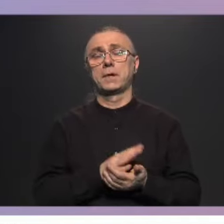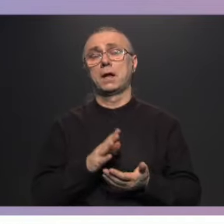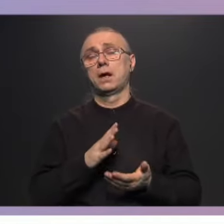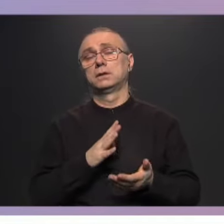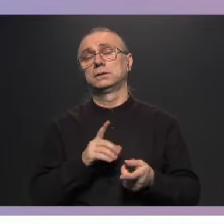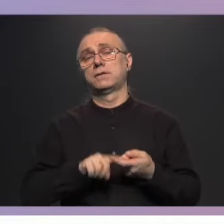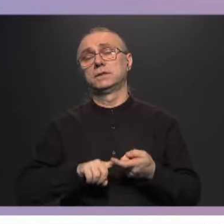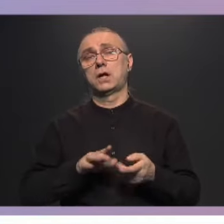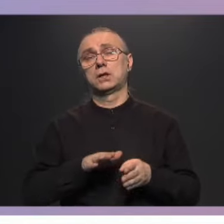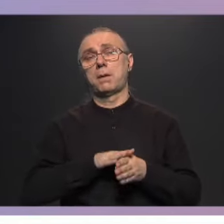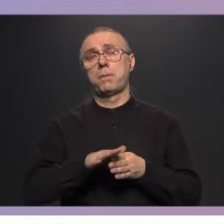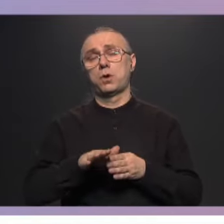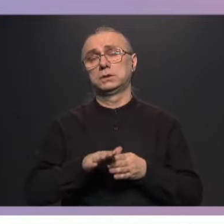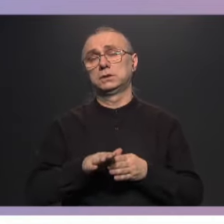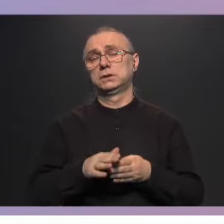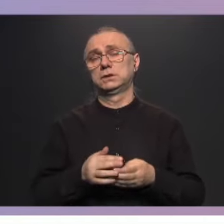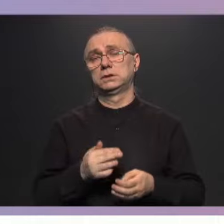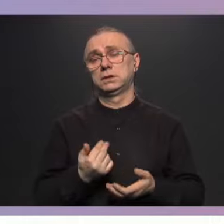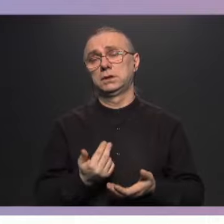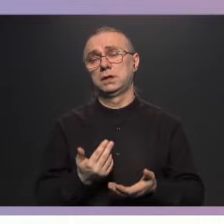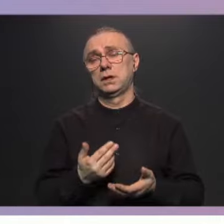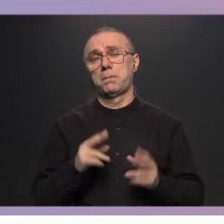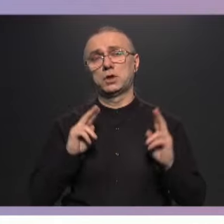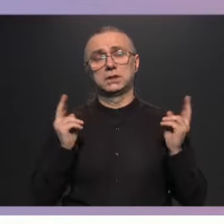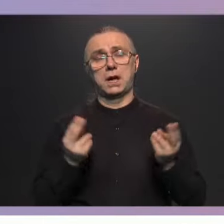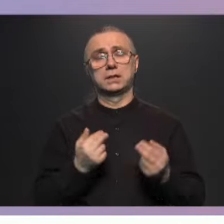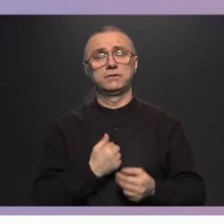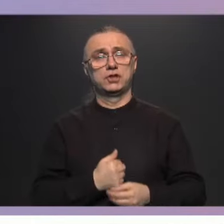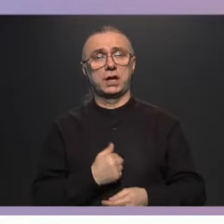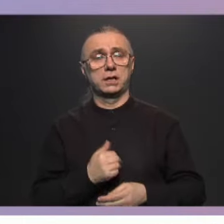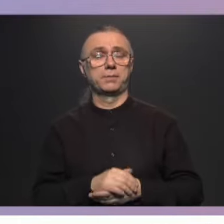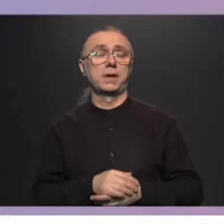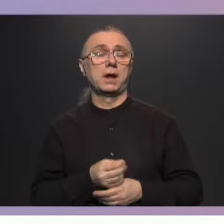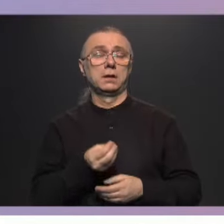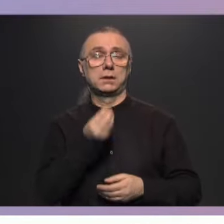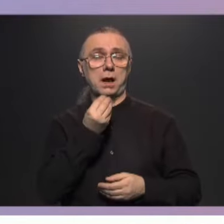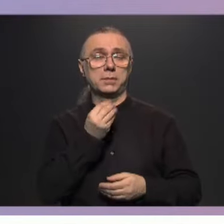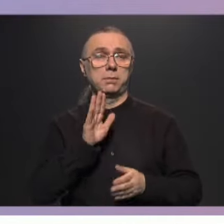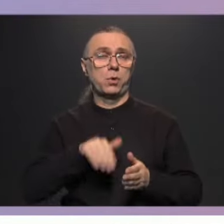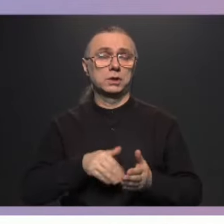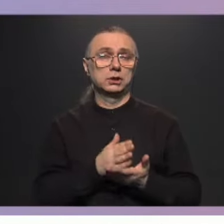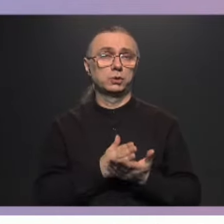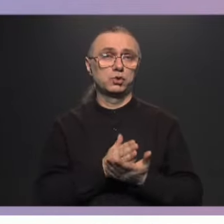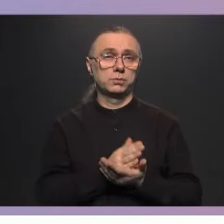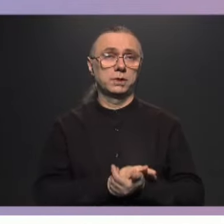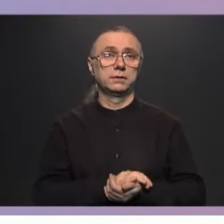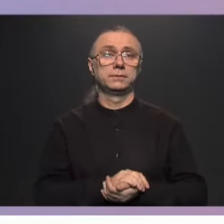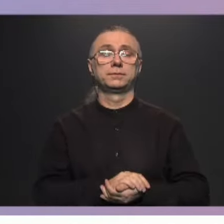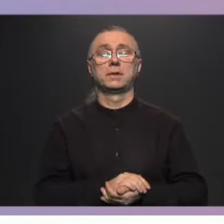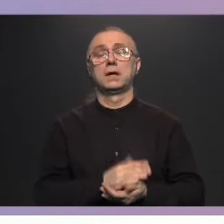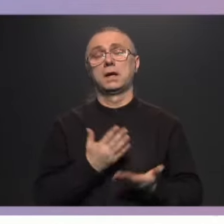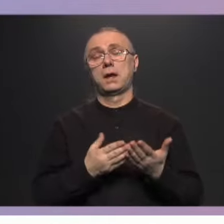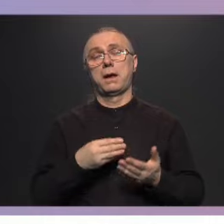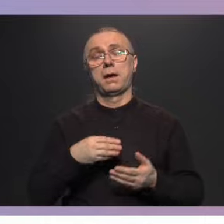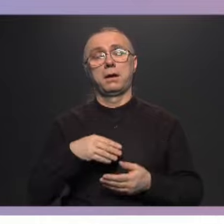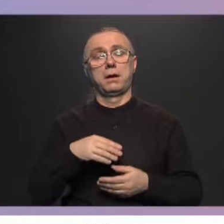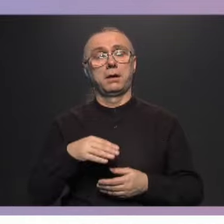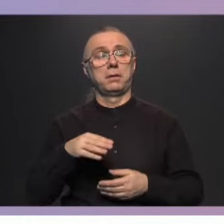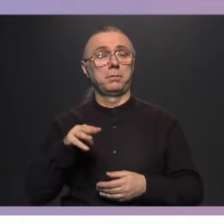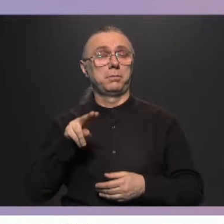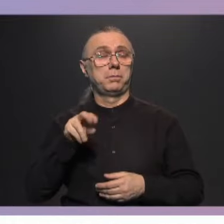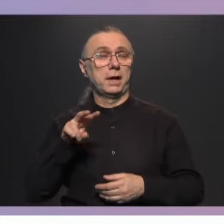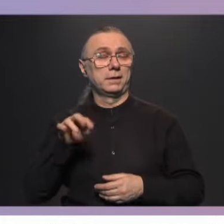Вот. Что касается там трапезы, то после службы. То есть будет панихида после литургии, по-любому